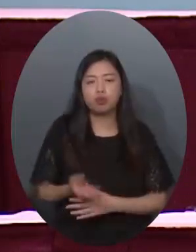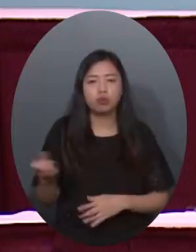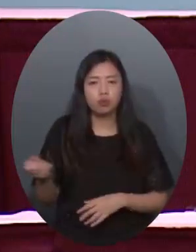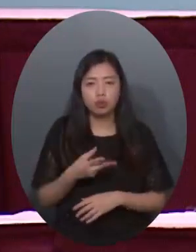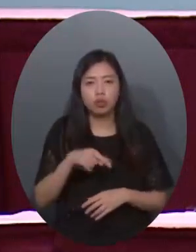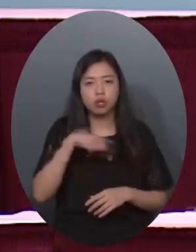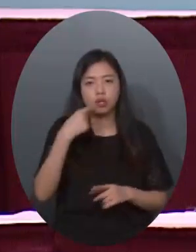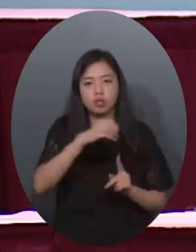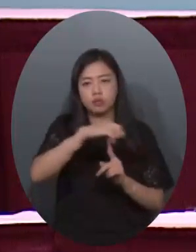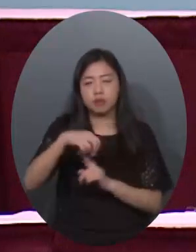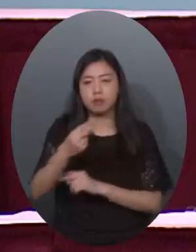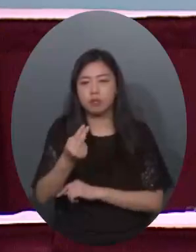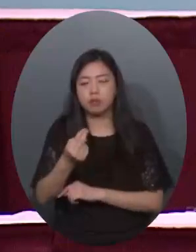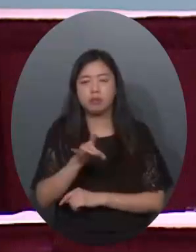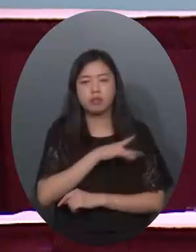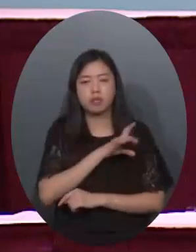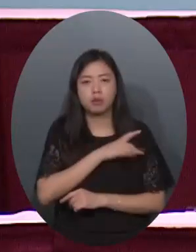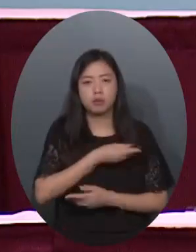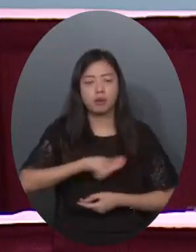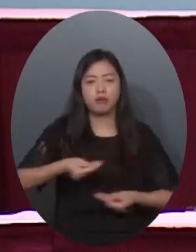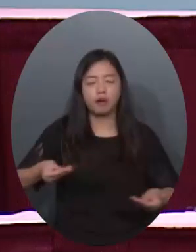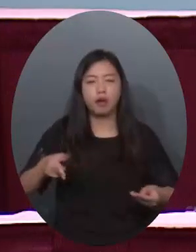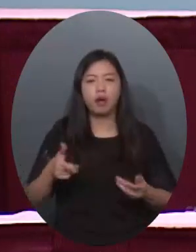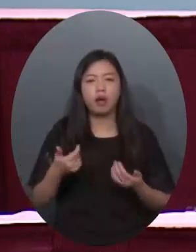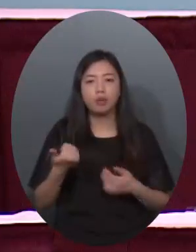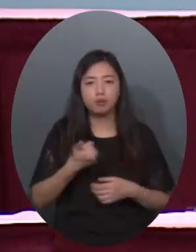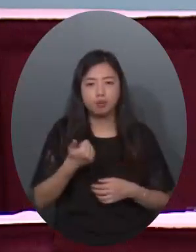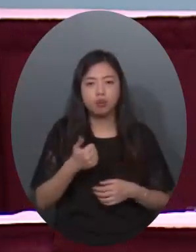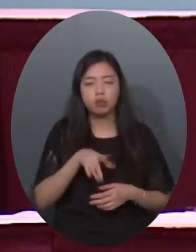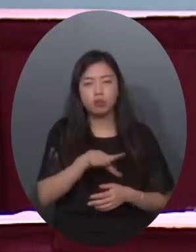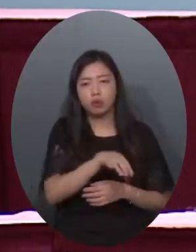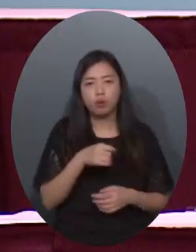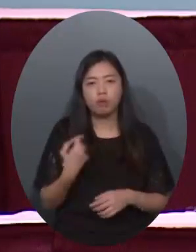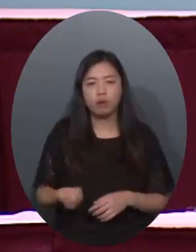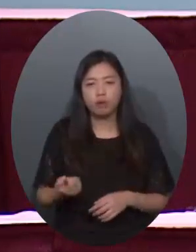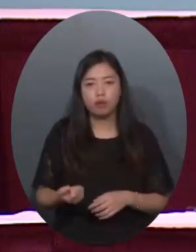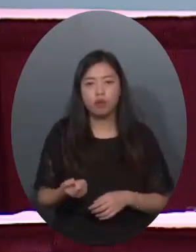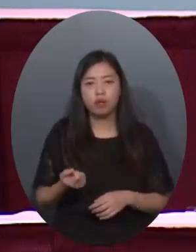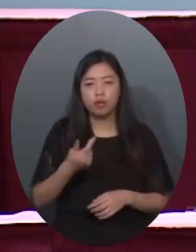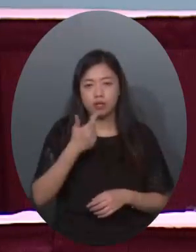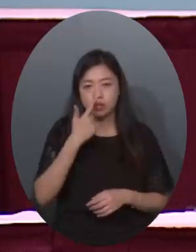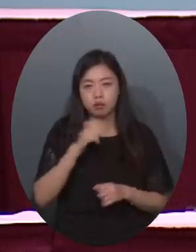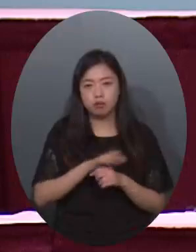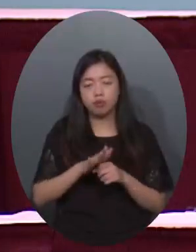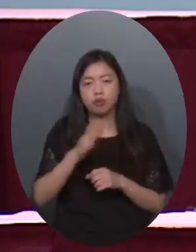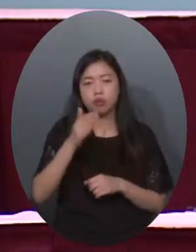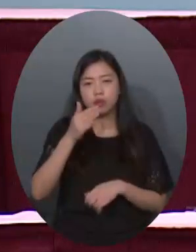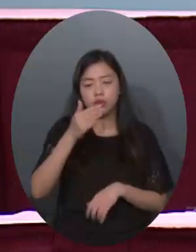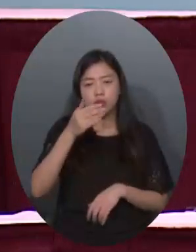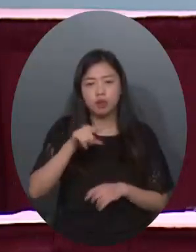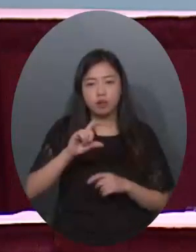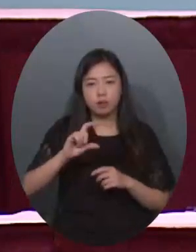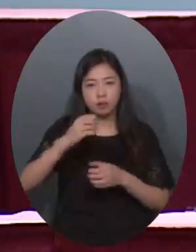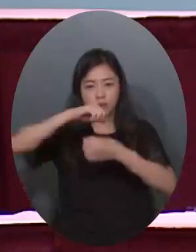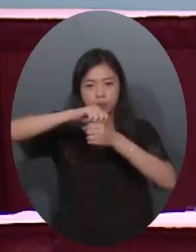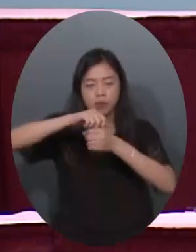車站設置自動派發機，以方便市民領取免費的新型冠狀病毒樣本收